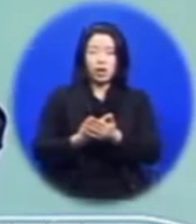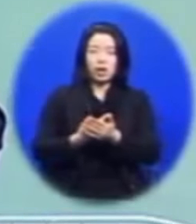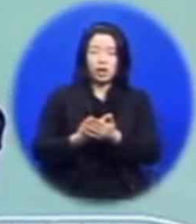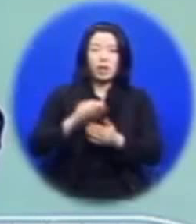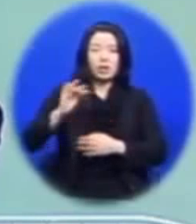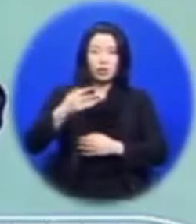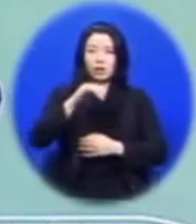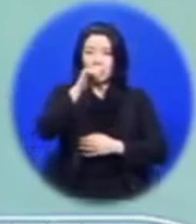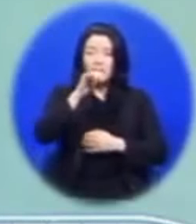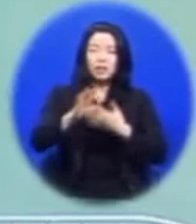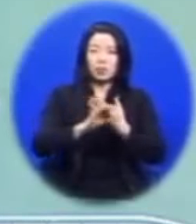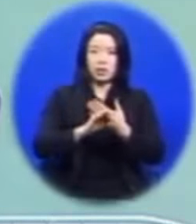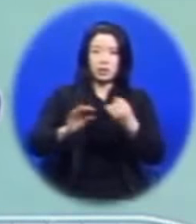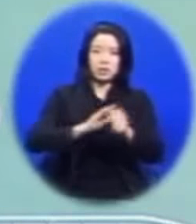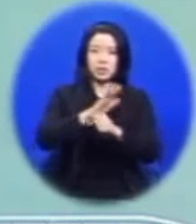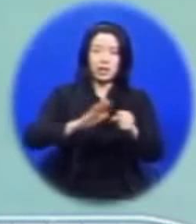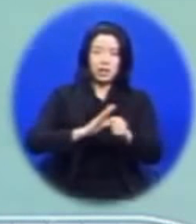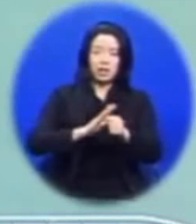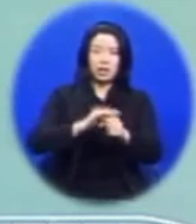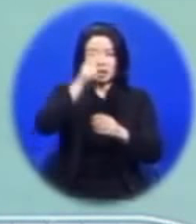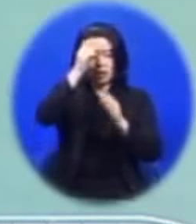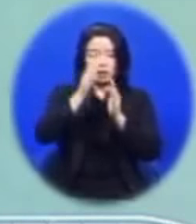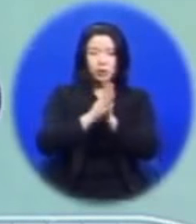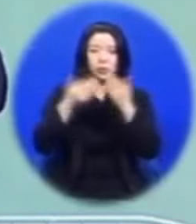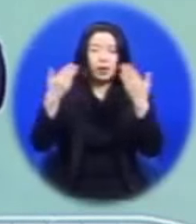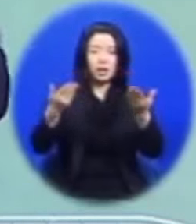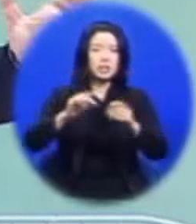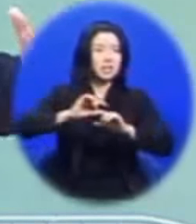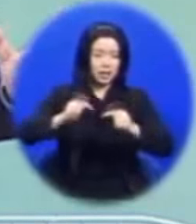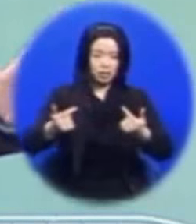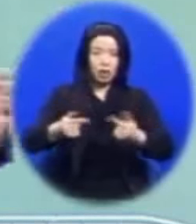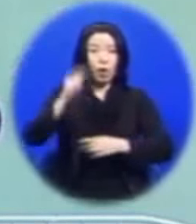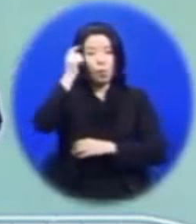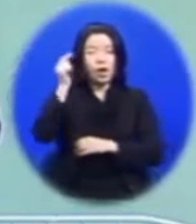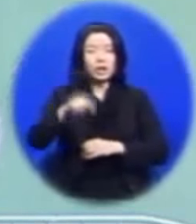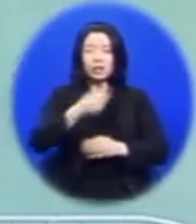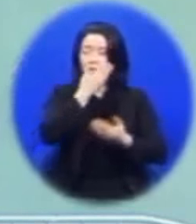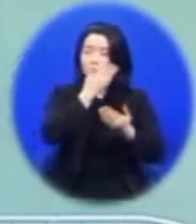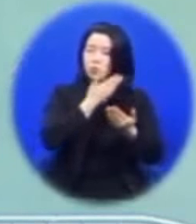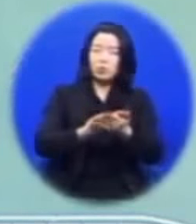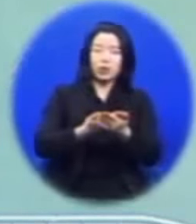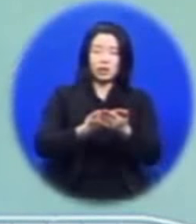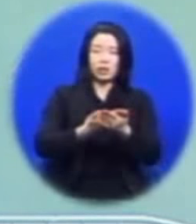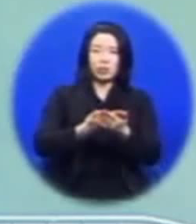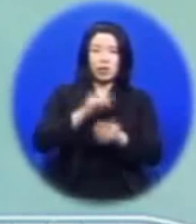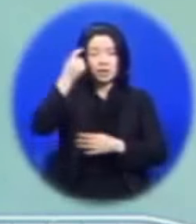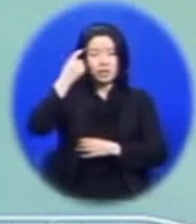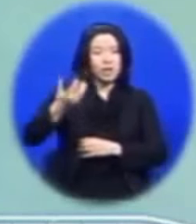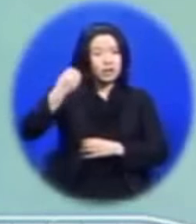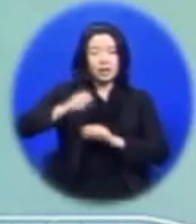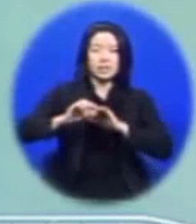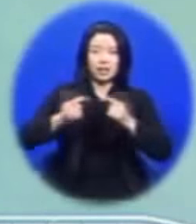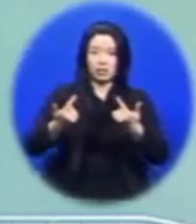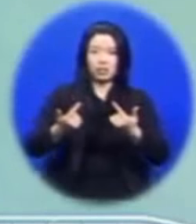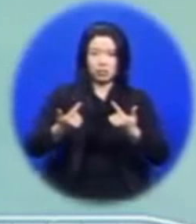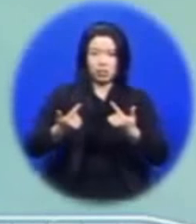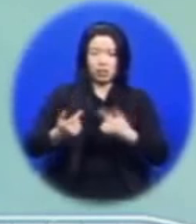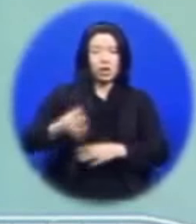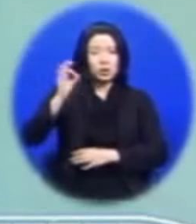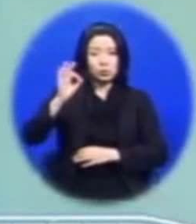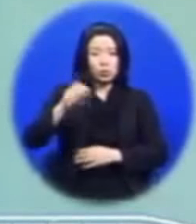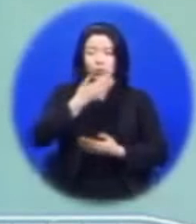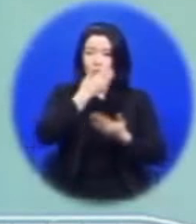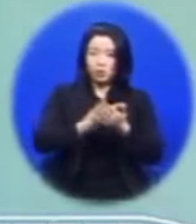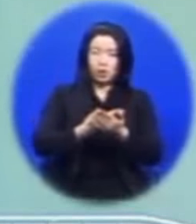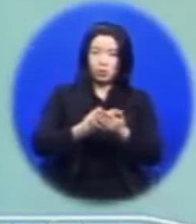있다면 사랑을 기도하지 않은 거 왜 그게 가장 중요하다고 여기지 못하고 사 돈은 중요하고 성공도